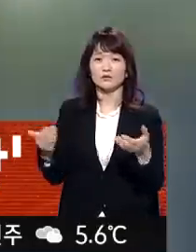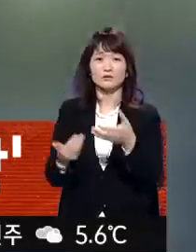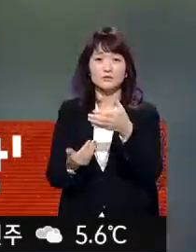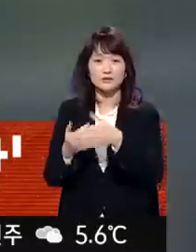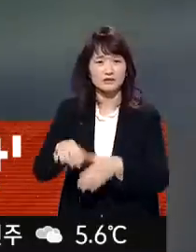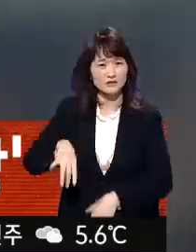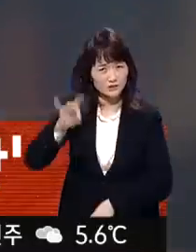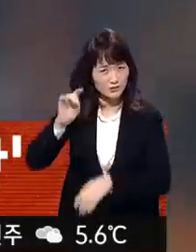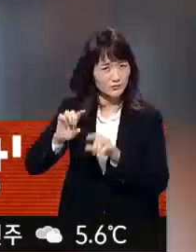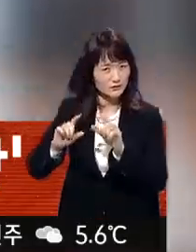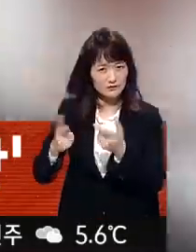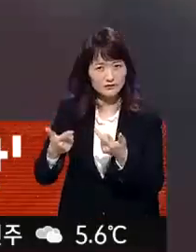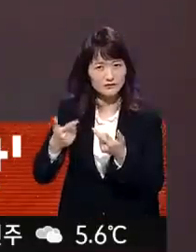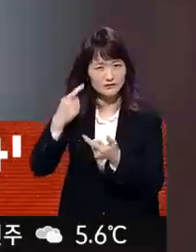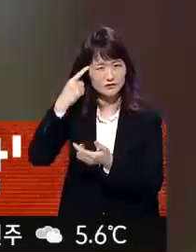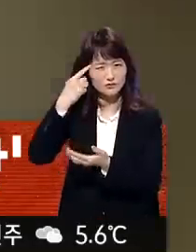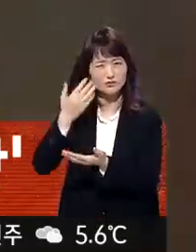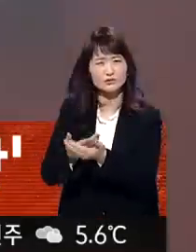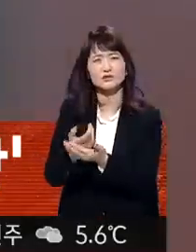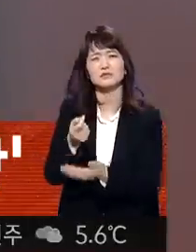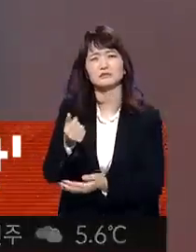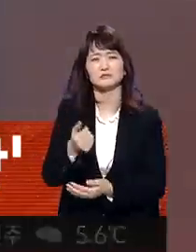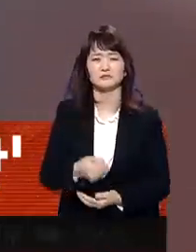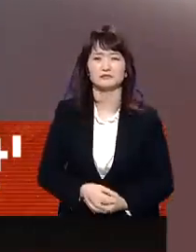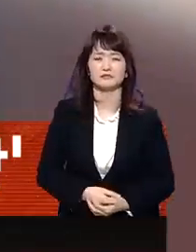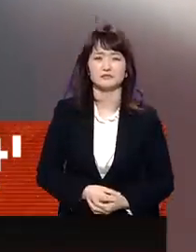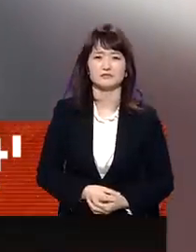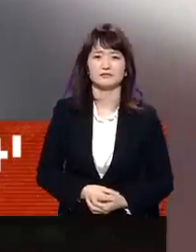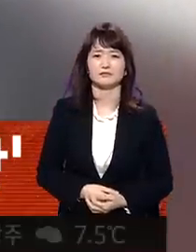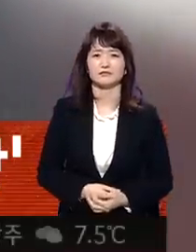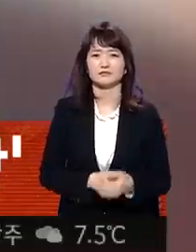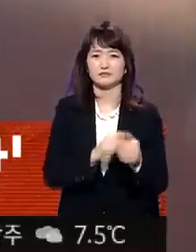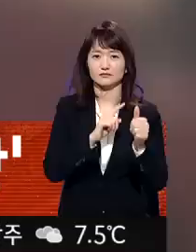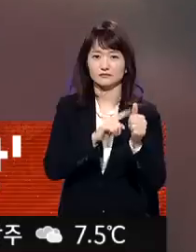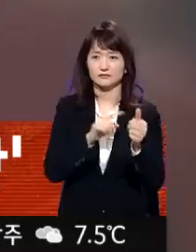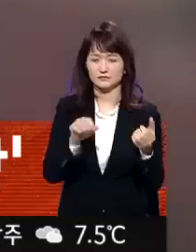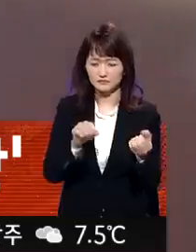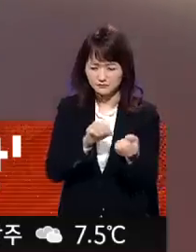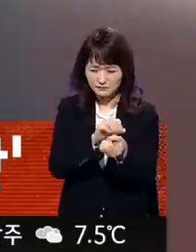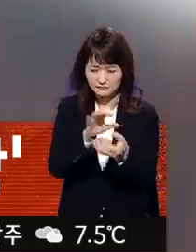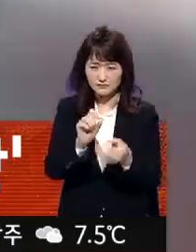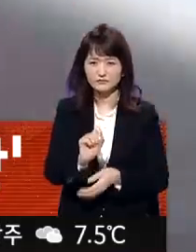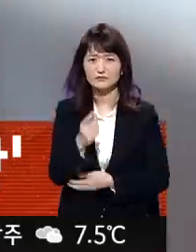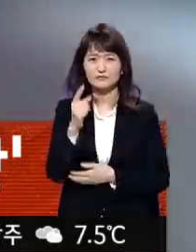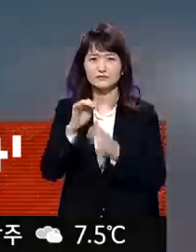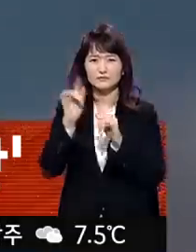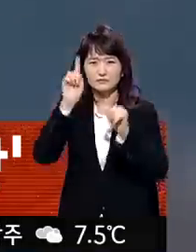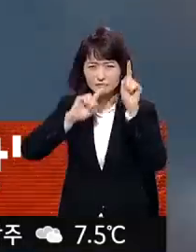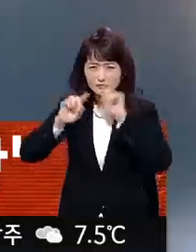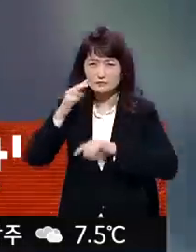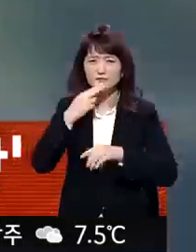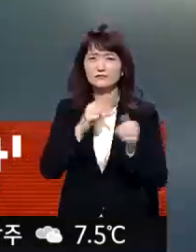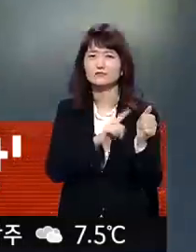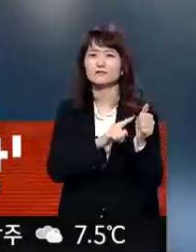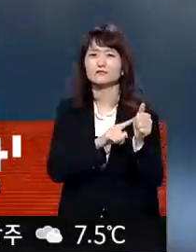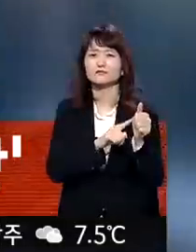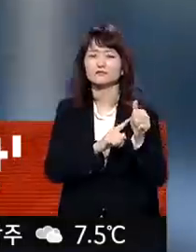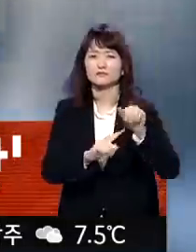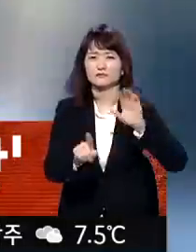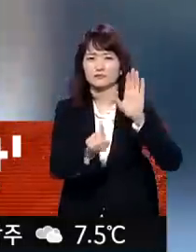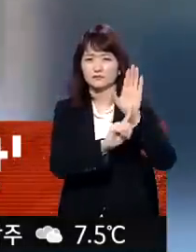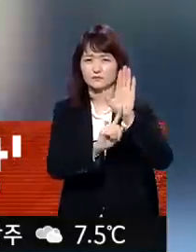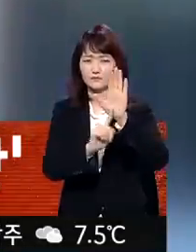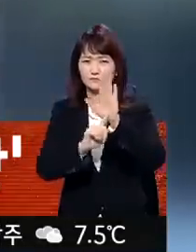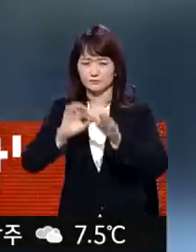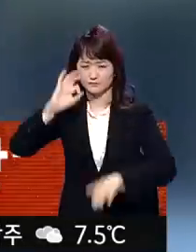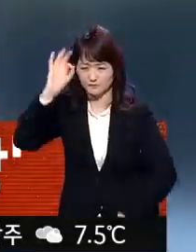게 처음이 아니라서 큰 충격을 받진 않았다고 하네요. 다행히 남성의 난동으로 다친 사람은 없었고 남성은 아직 수배 중이라고